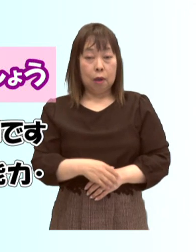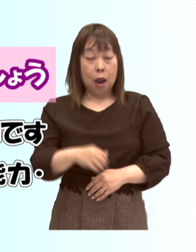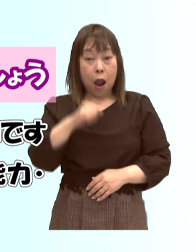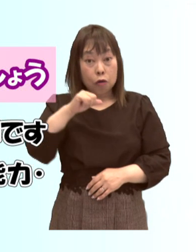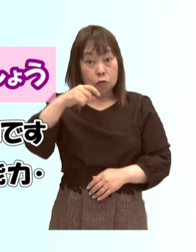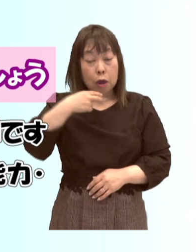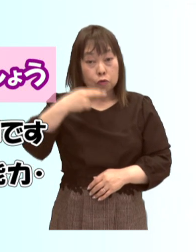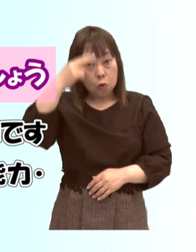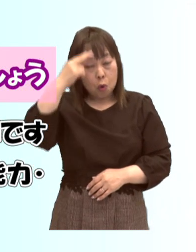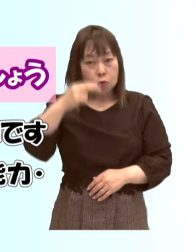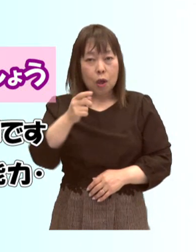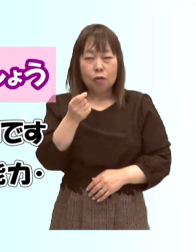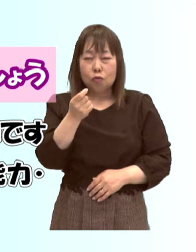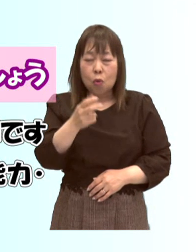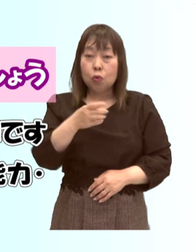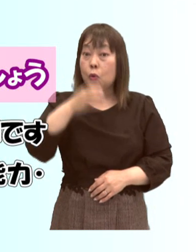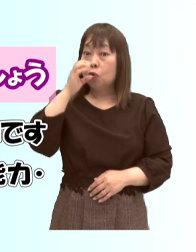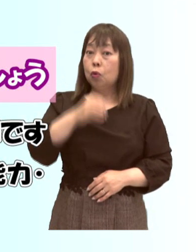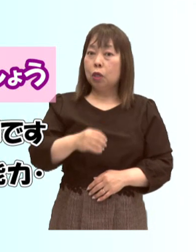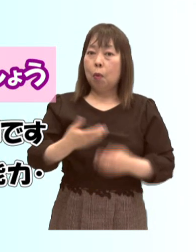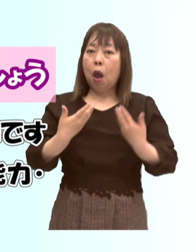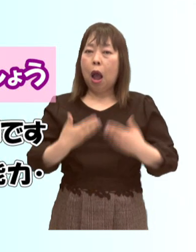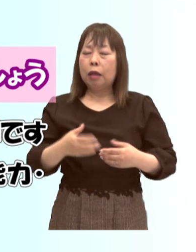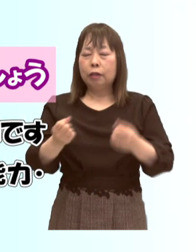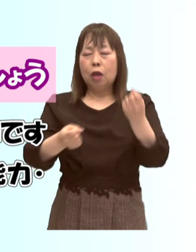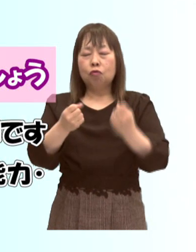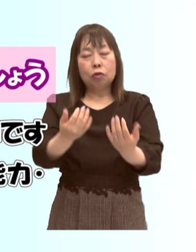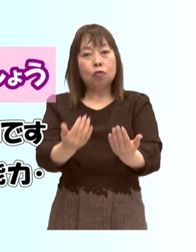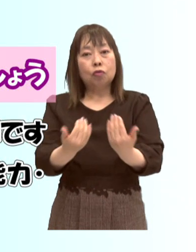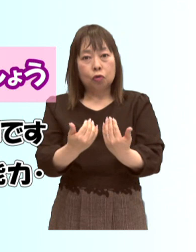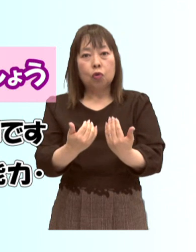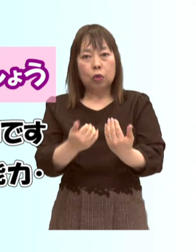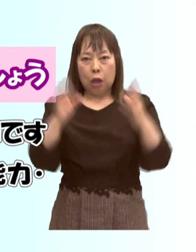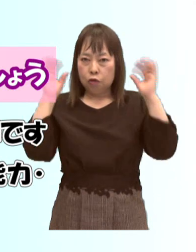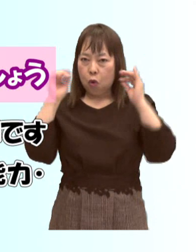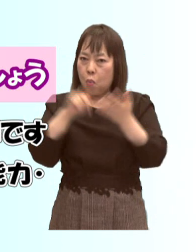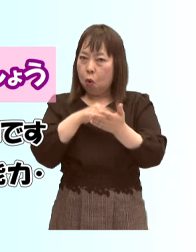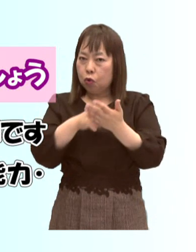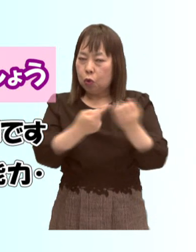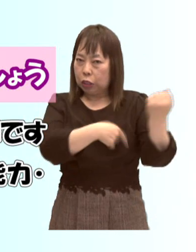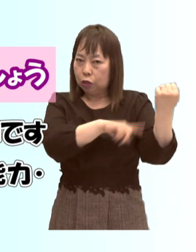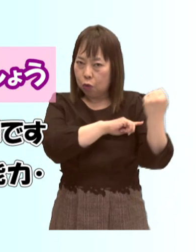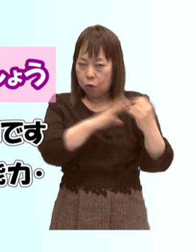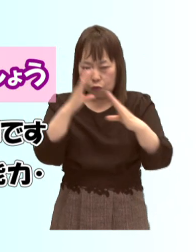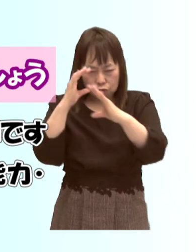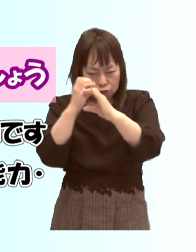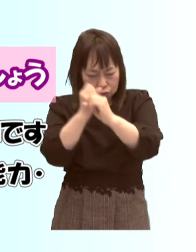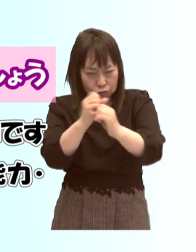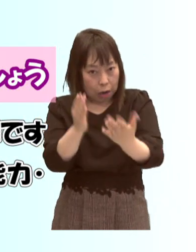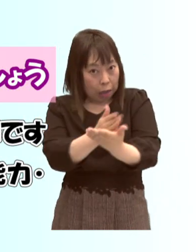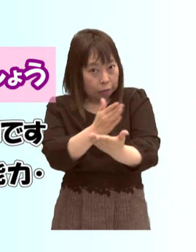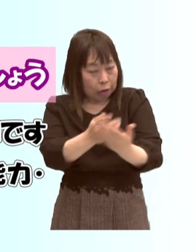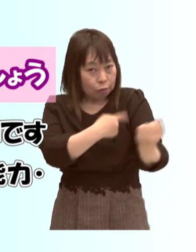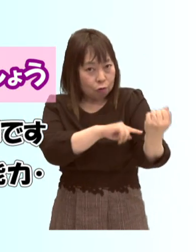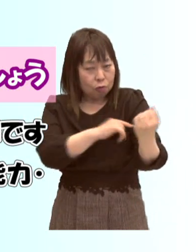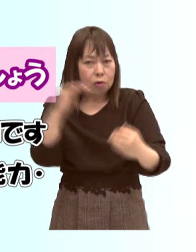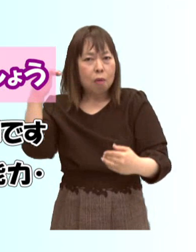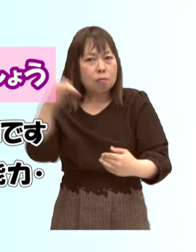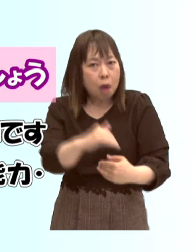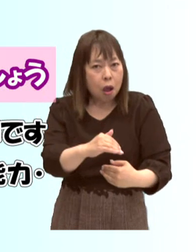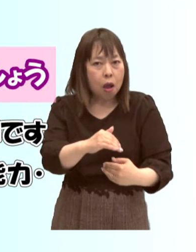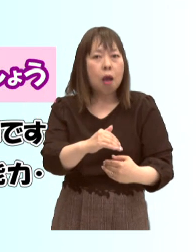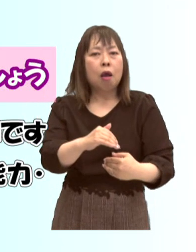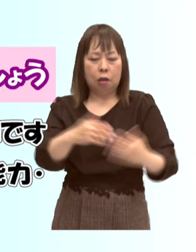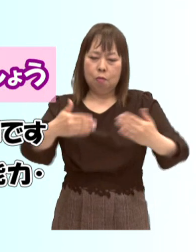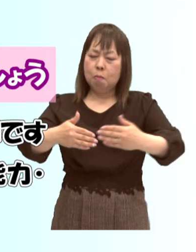の摂取でも安全運転に必要な情報処理能力、注意力、判断力などが低下し、交通事故の危険